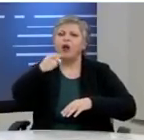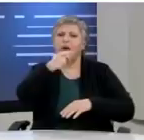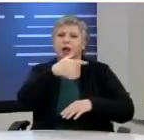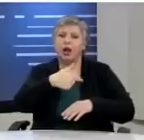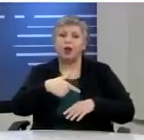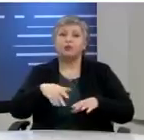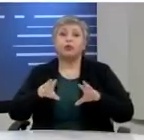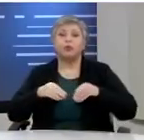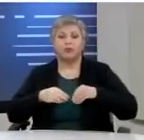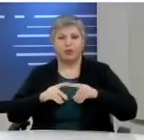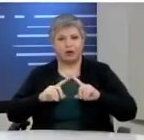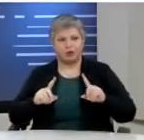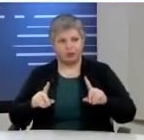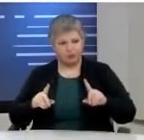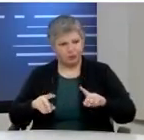Τέταρτον,